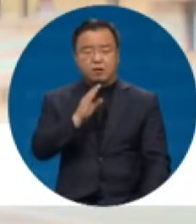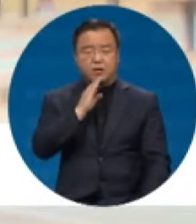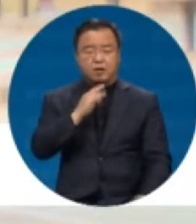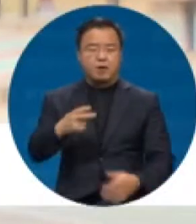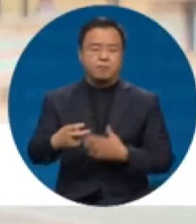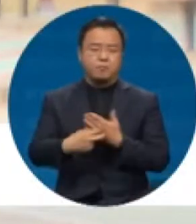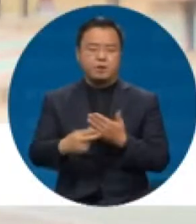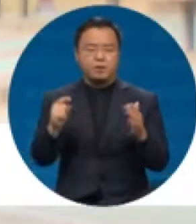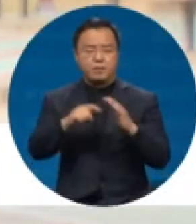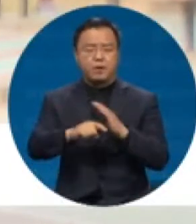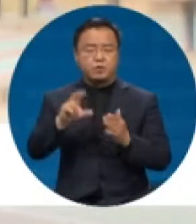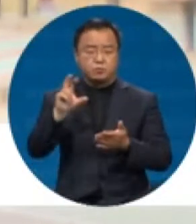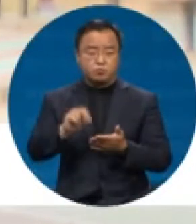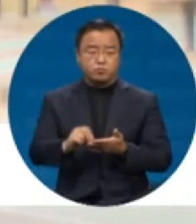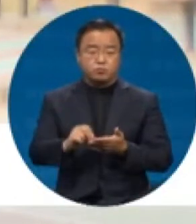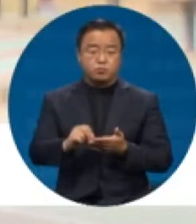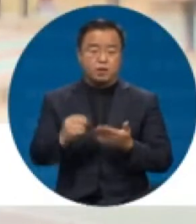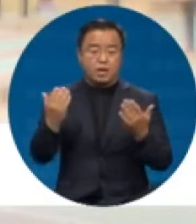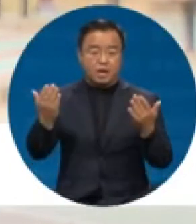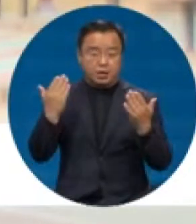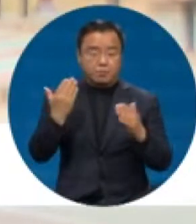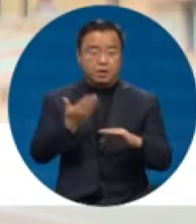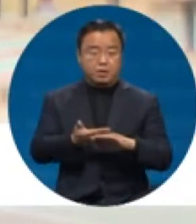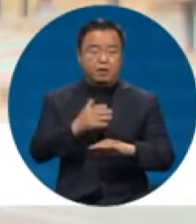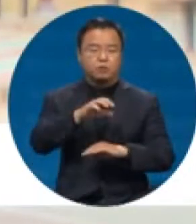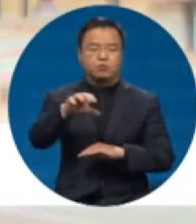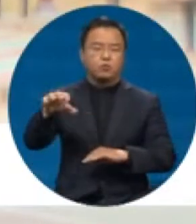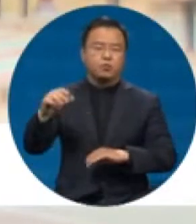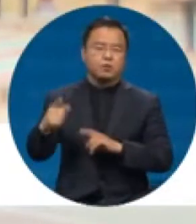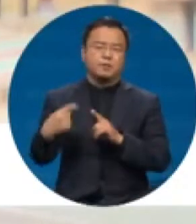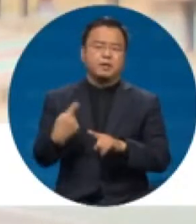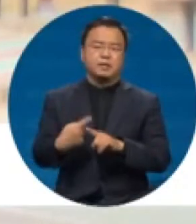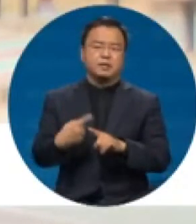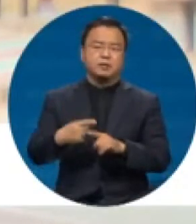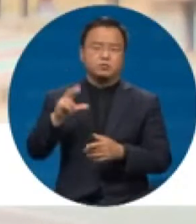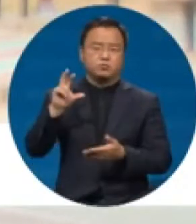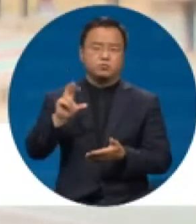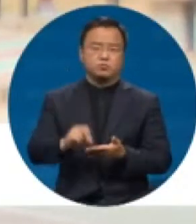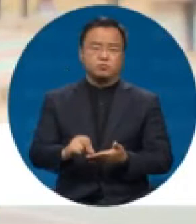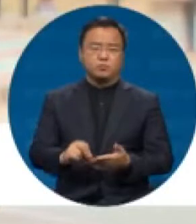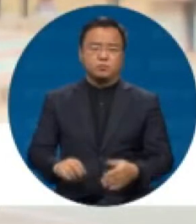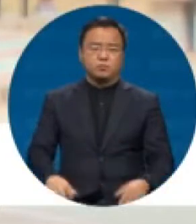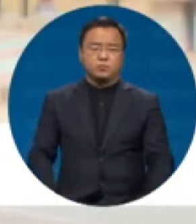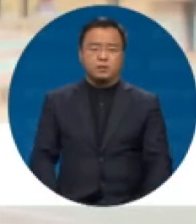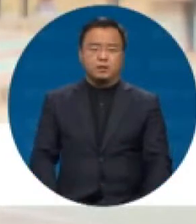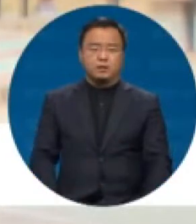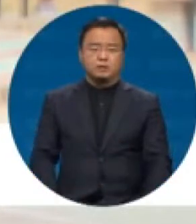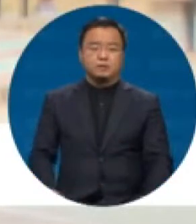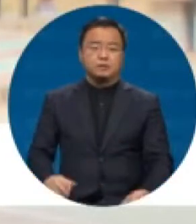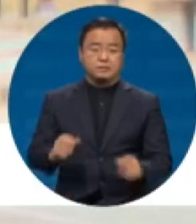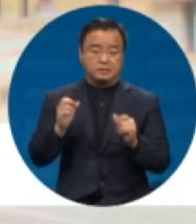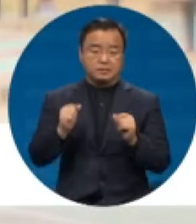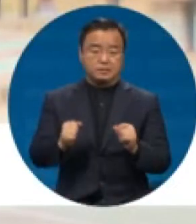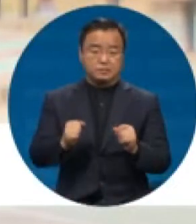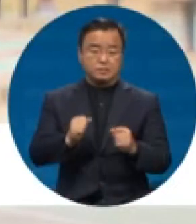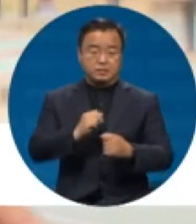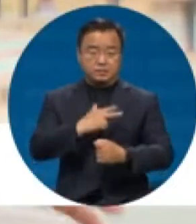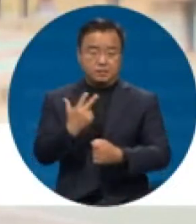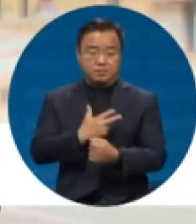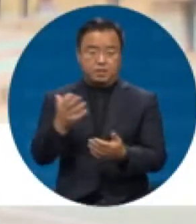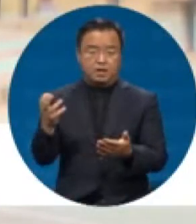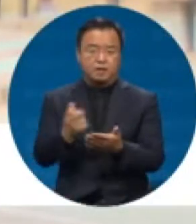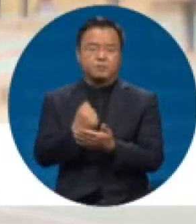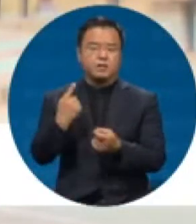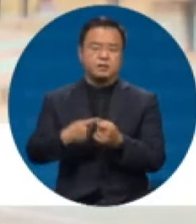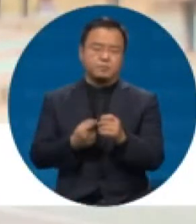스피드 온달이 빅브라더 그럼 mb or sr 쓰고 오럴은 썬팅 수달이 및 풀어봄 디서 퍼스 조업 데서 퍼스 업